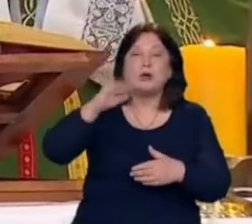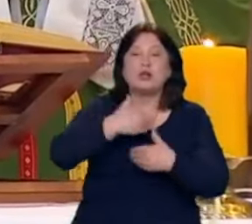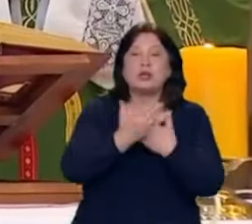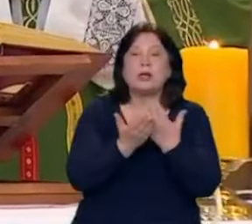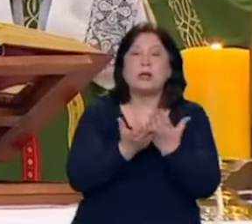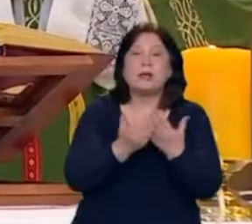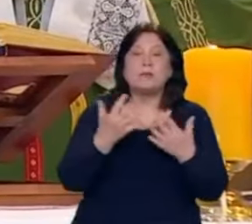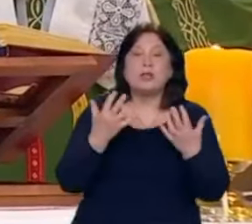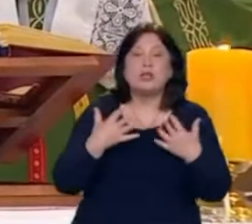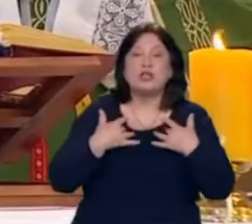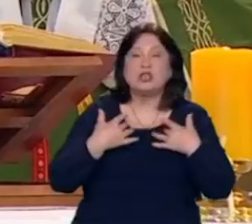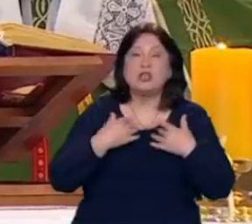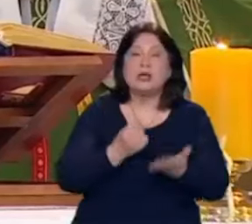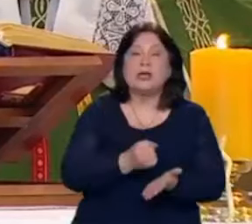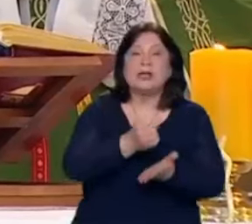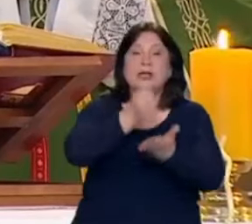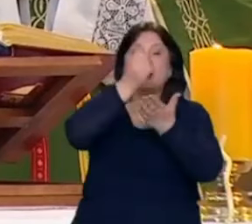Życia